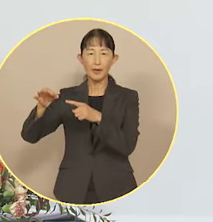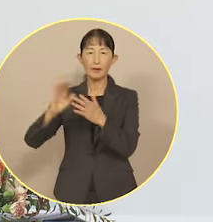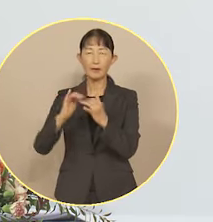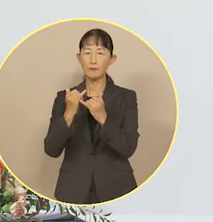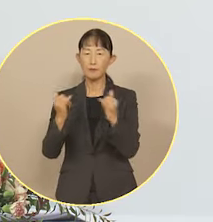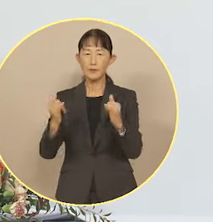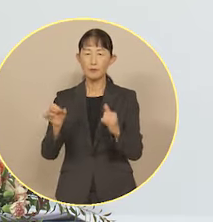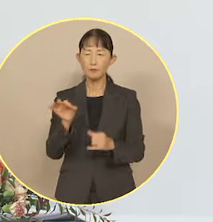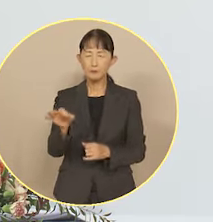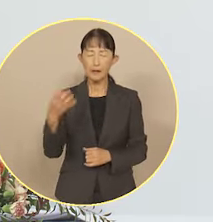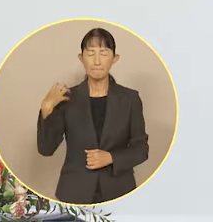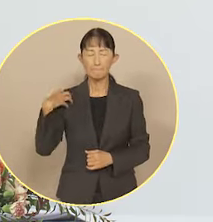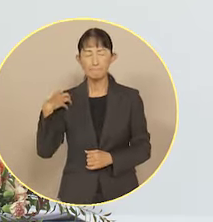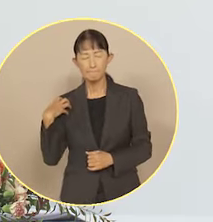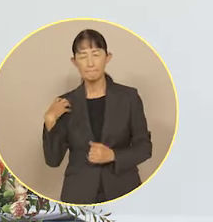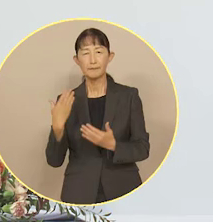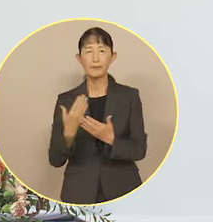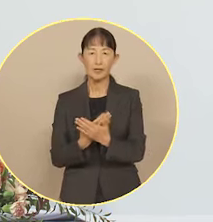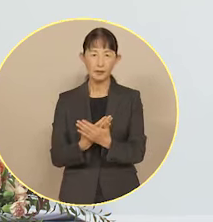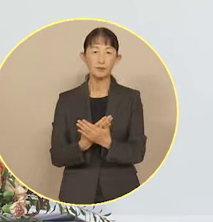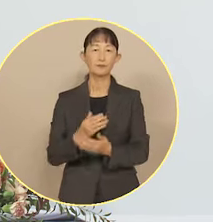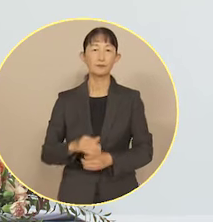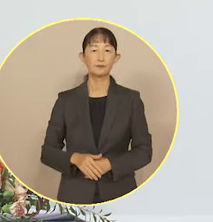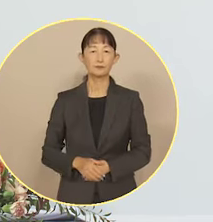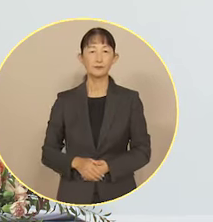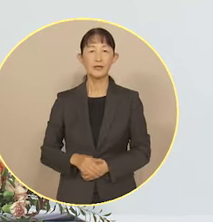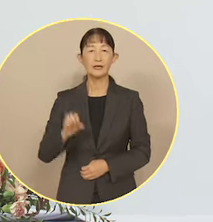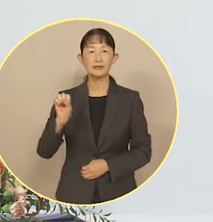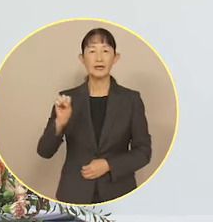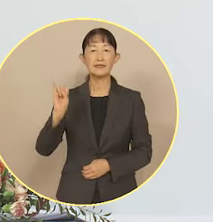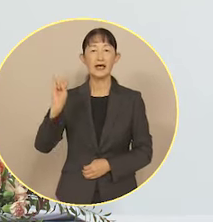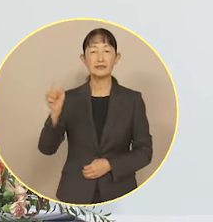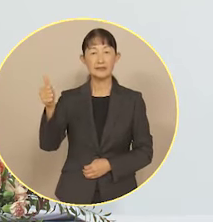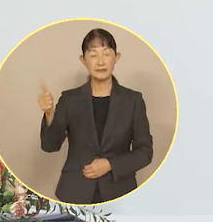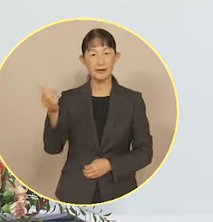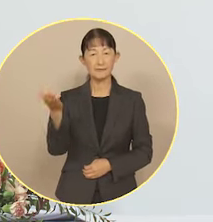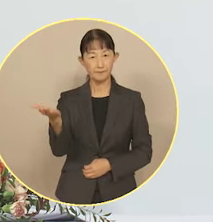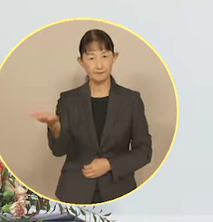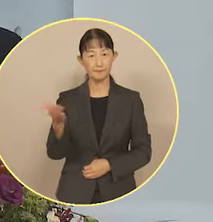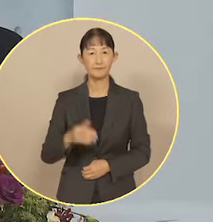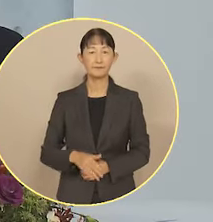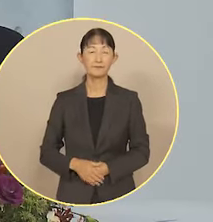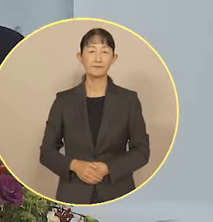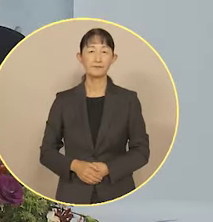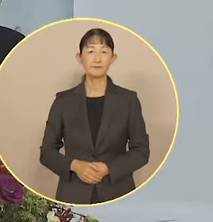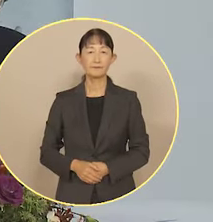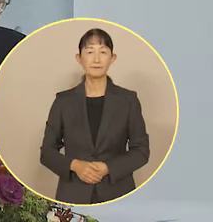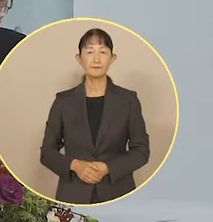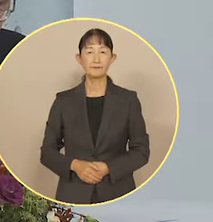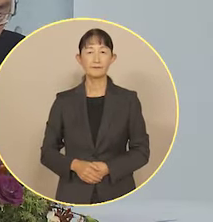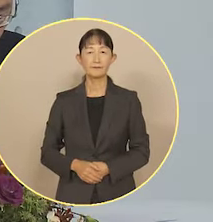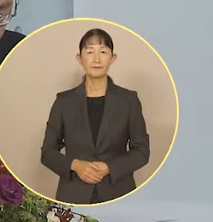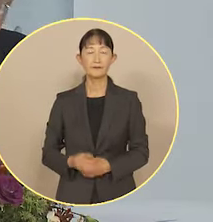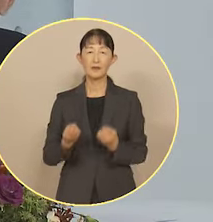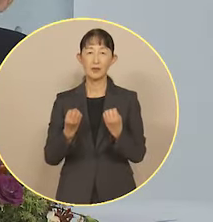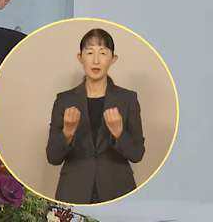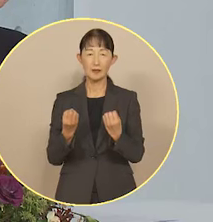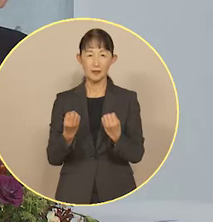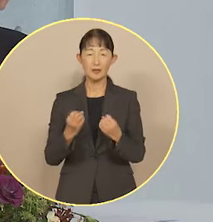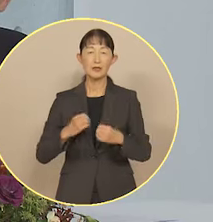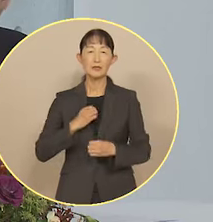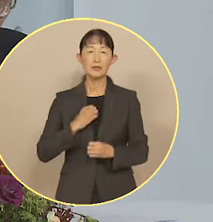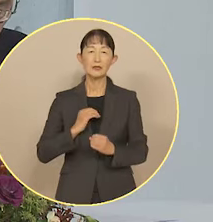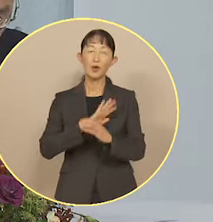家計負担増が続いています佐さんのお考えお聞かせくださいはいあの新型コロナウイルス